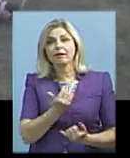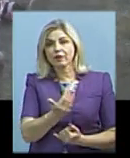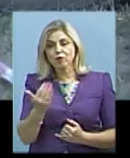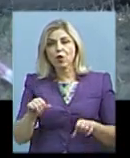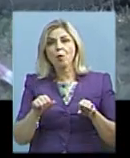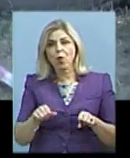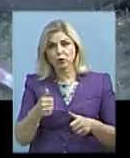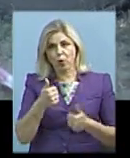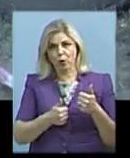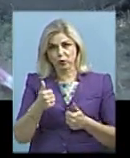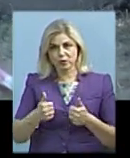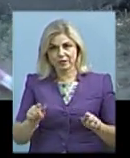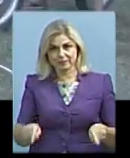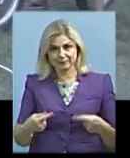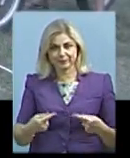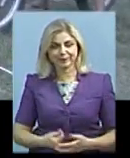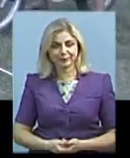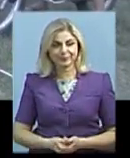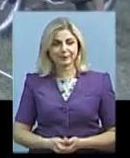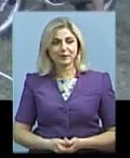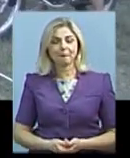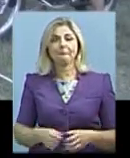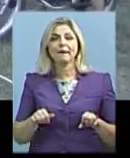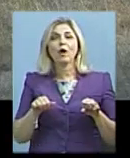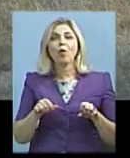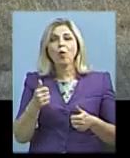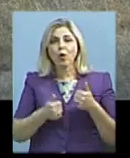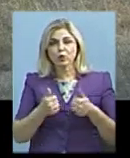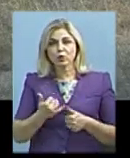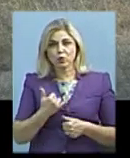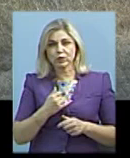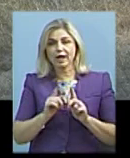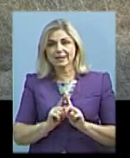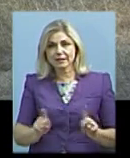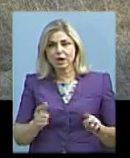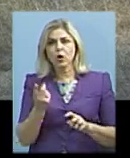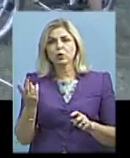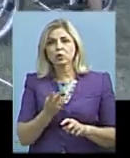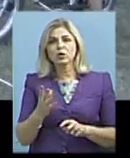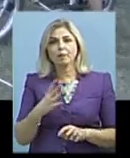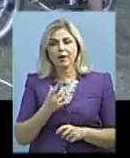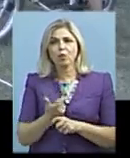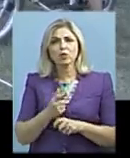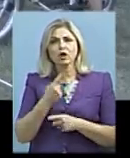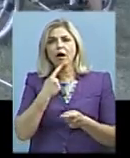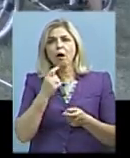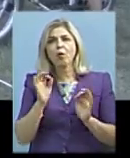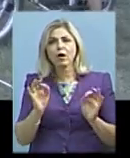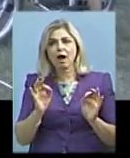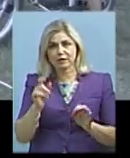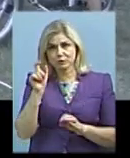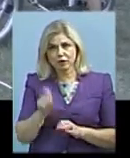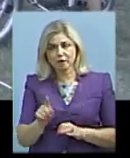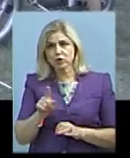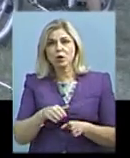мотоконкурси. І так, конкурс у нас ізисканий. Нужно бути дуже акуратним чоловіком, щоб хорошо з ним справитися. І так, у